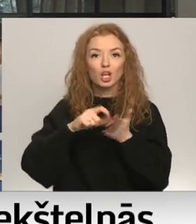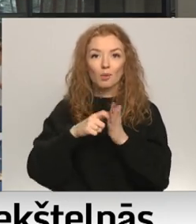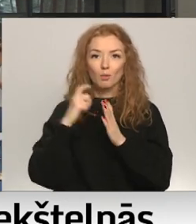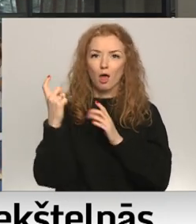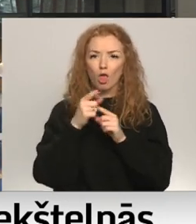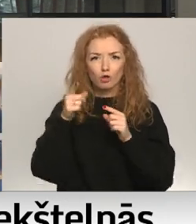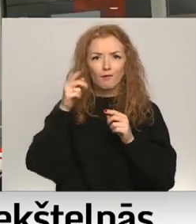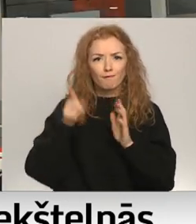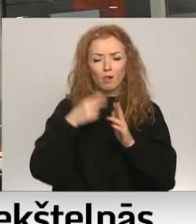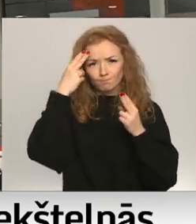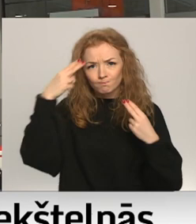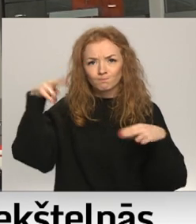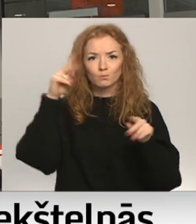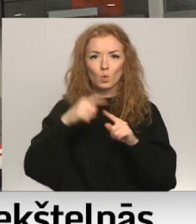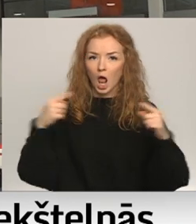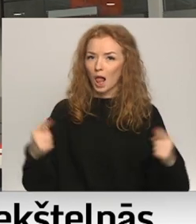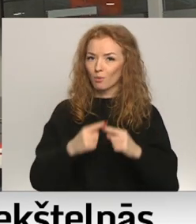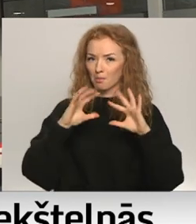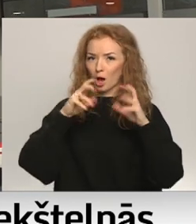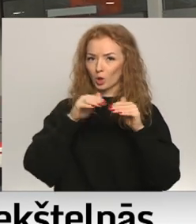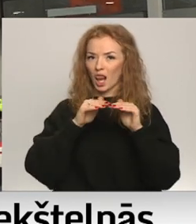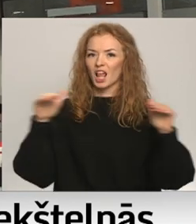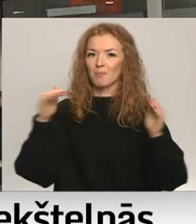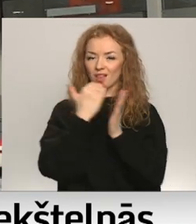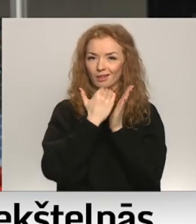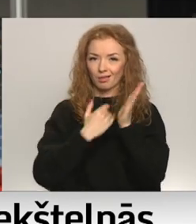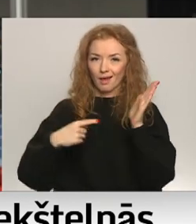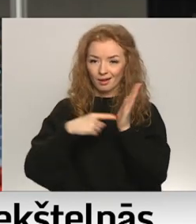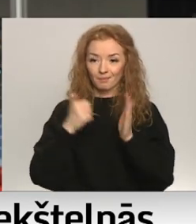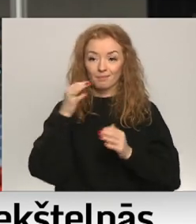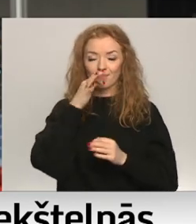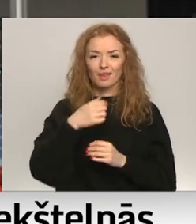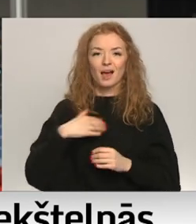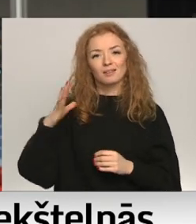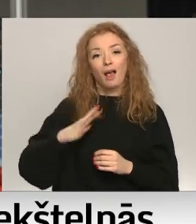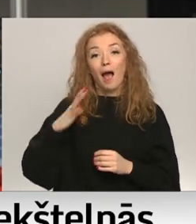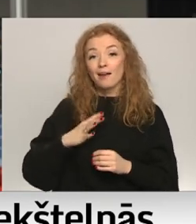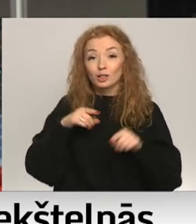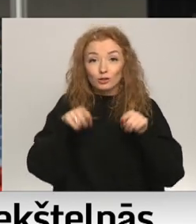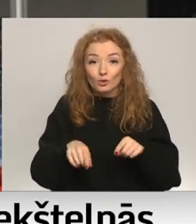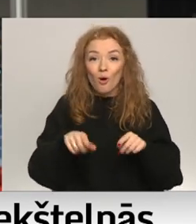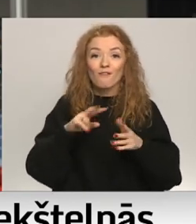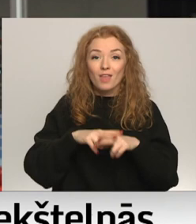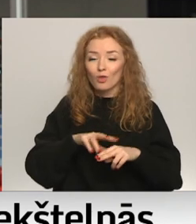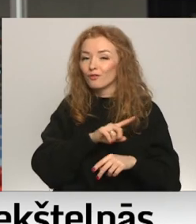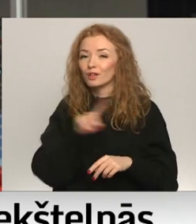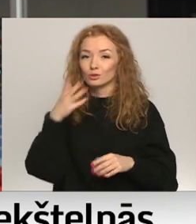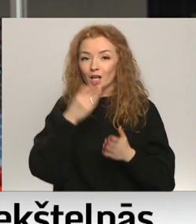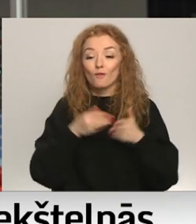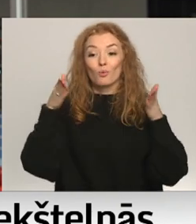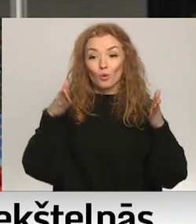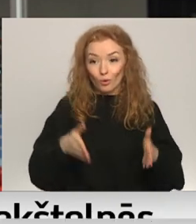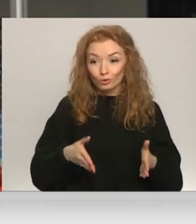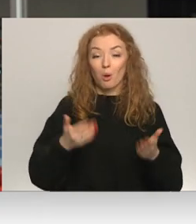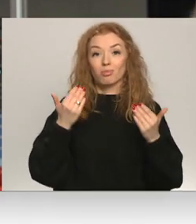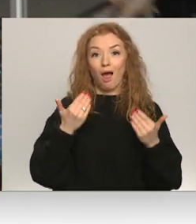ir modernāka un atbilst pasaules līmeņa standartiem. Nu, es gaidīju visu savu sporta mūžu, un tad, kad viņš jau iet lēnām uz